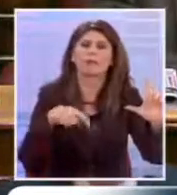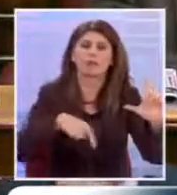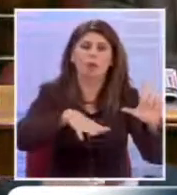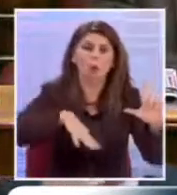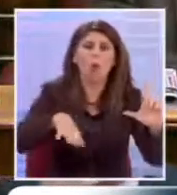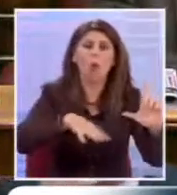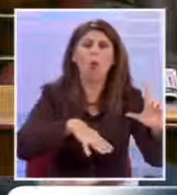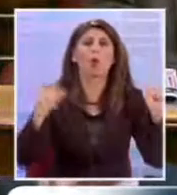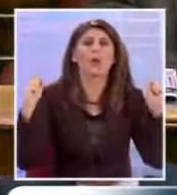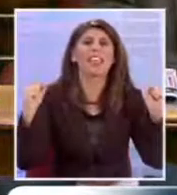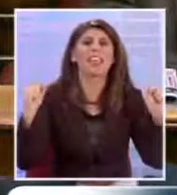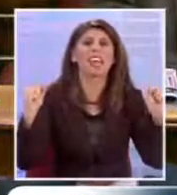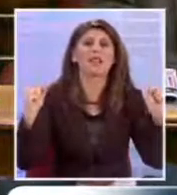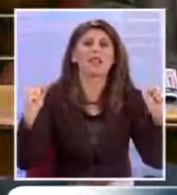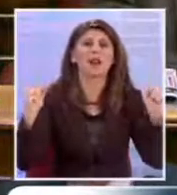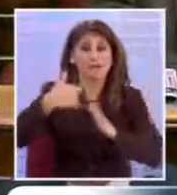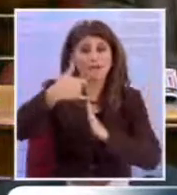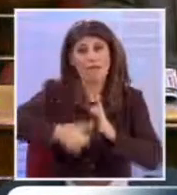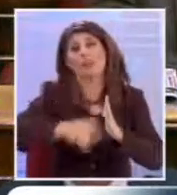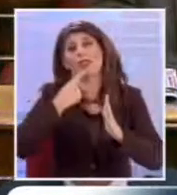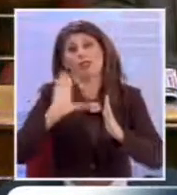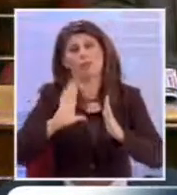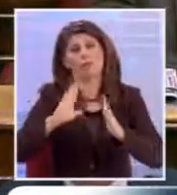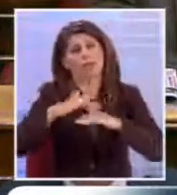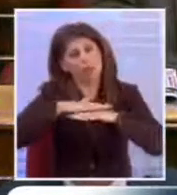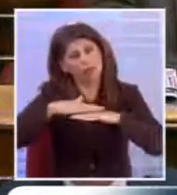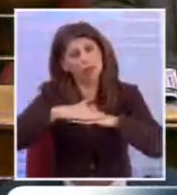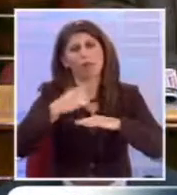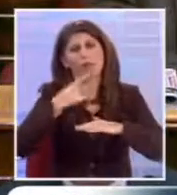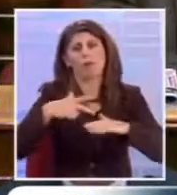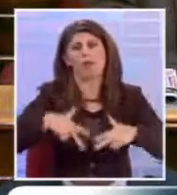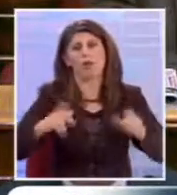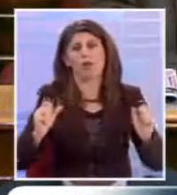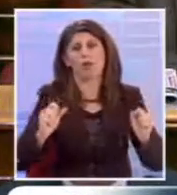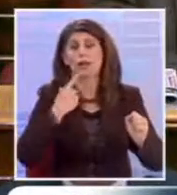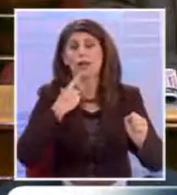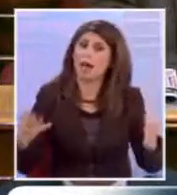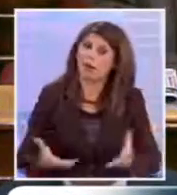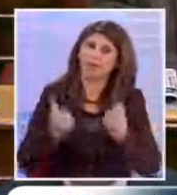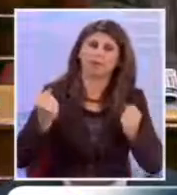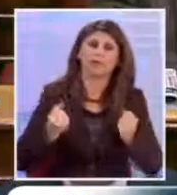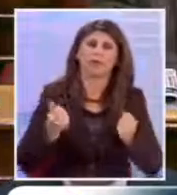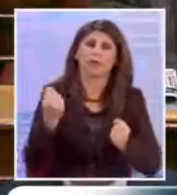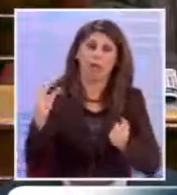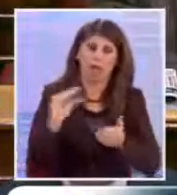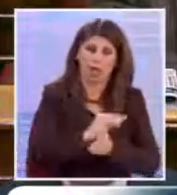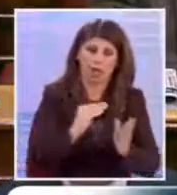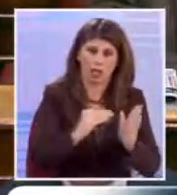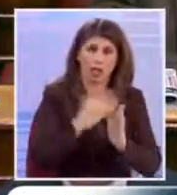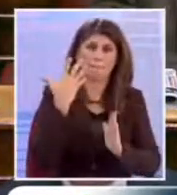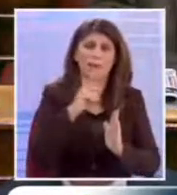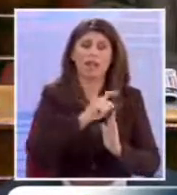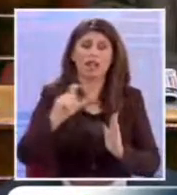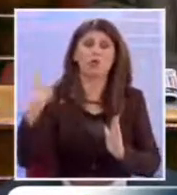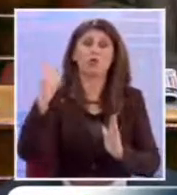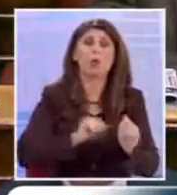τον ευαίσθητο χώρο της υγείας. Μας είπε λοιπόν ότι έχει εξασφαλίσει πιστώσεις 5 εκατομμυρίων